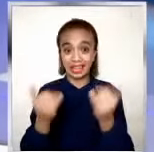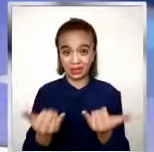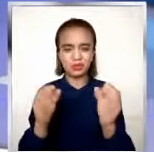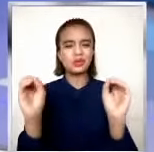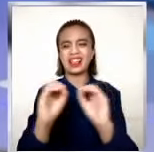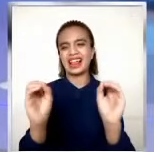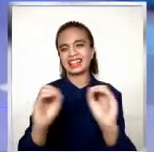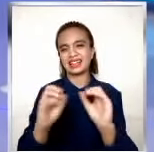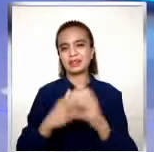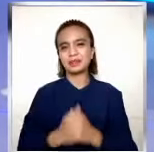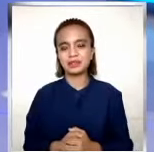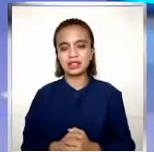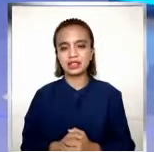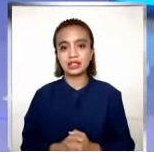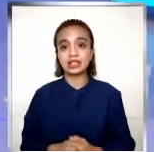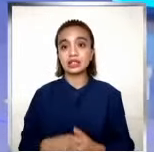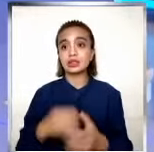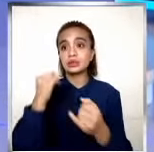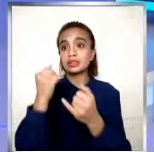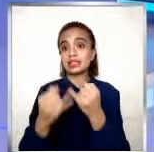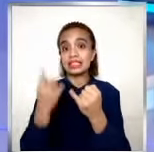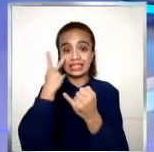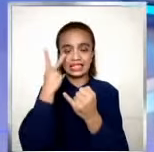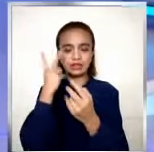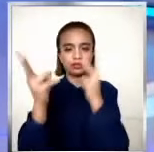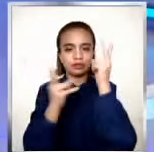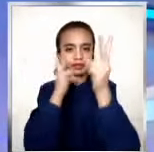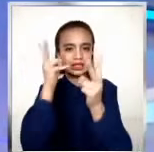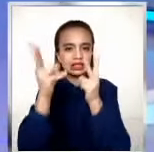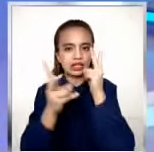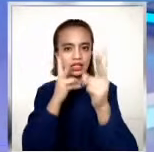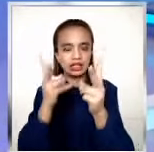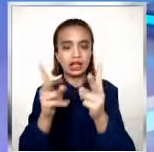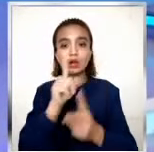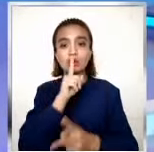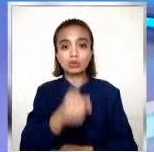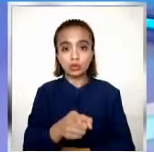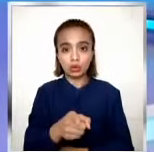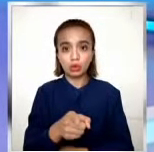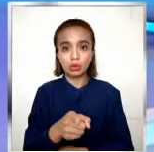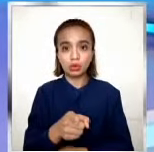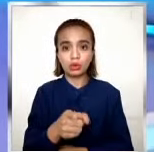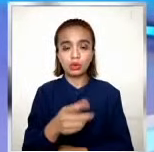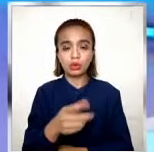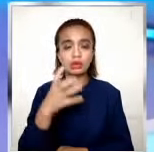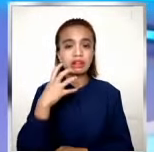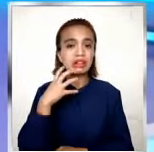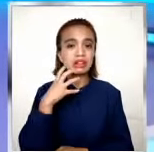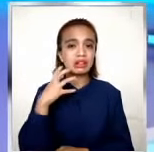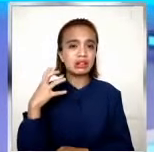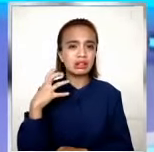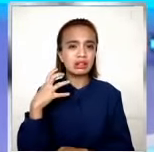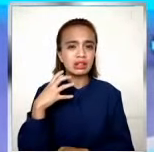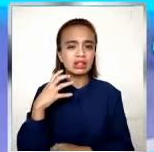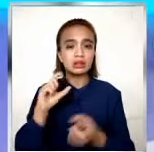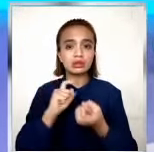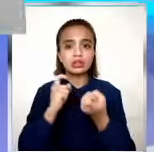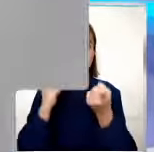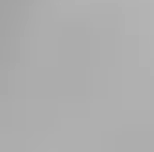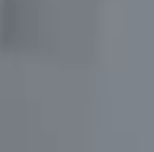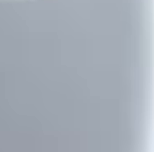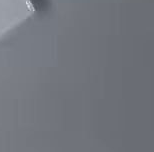nating pagbisita, nakita natin ang malaki niyang pagbabago at nagkaroon ng kakaibang sigla.